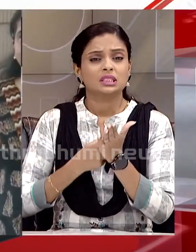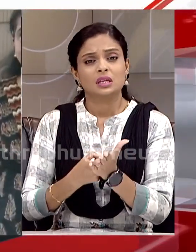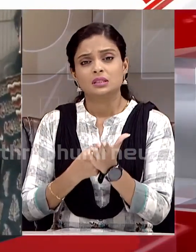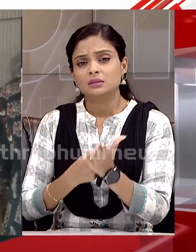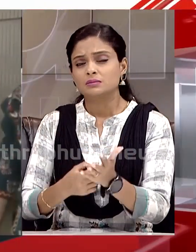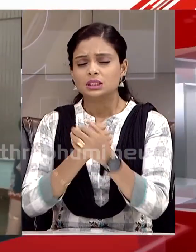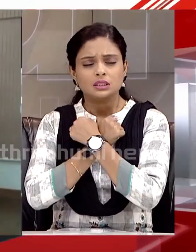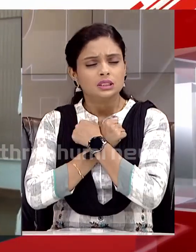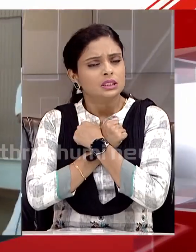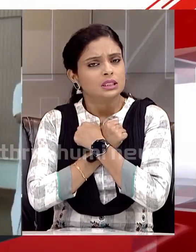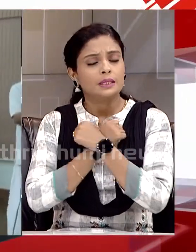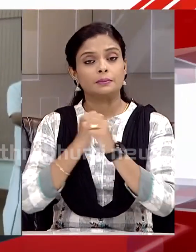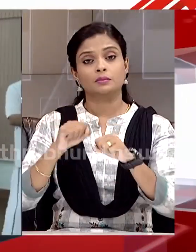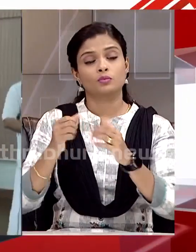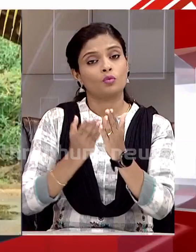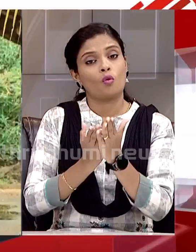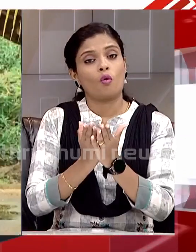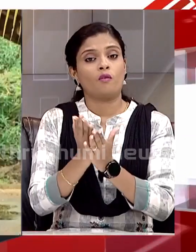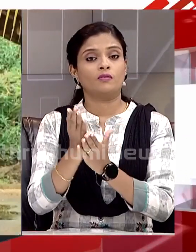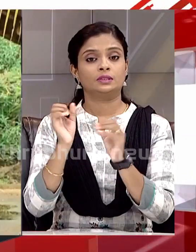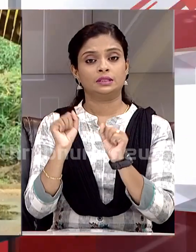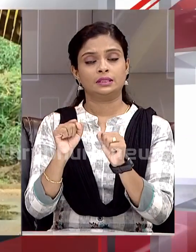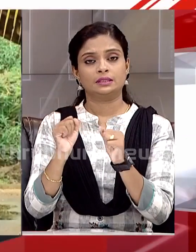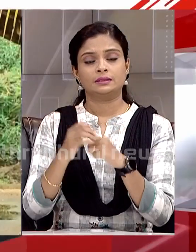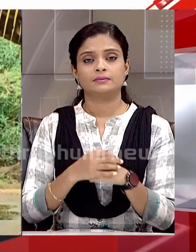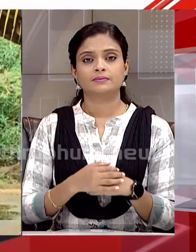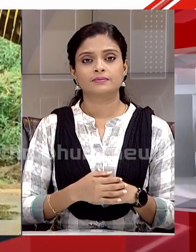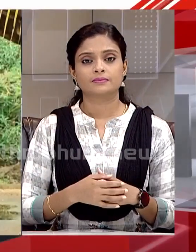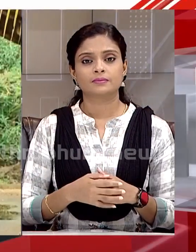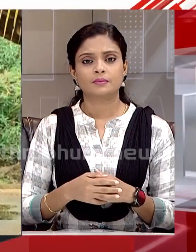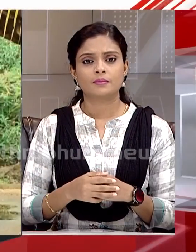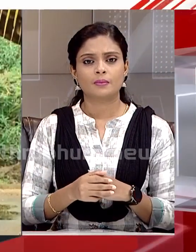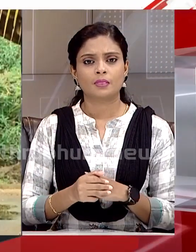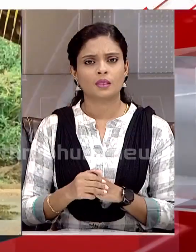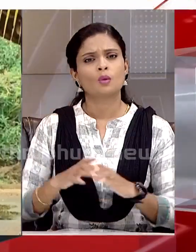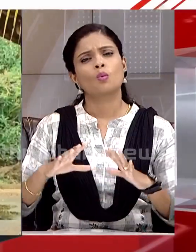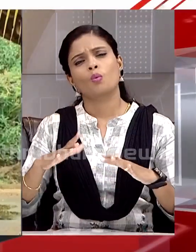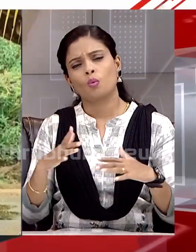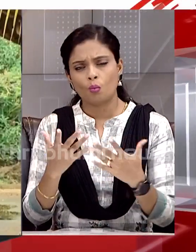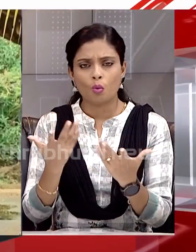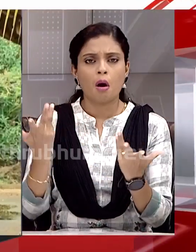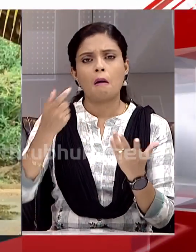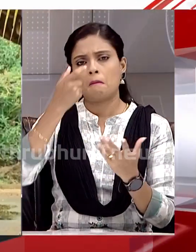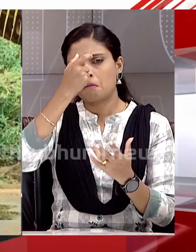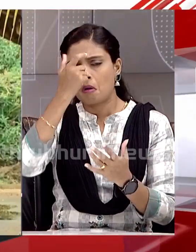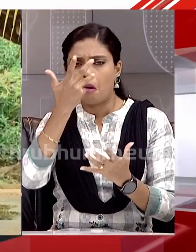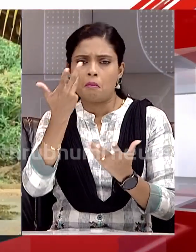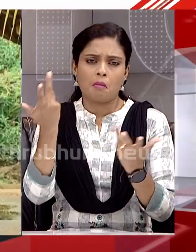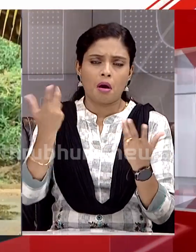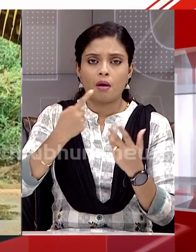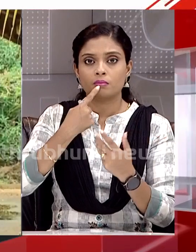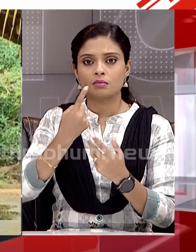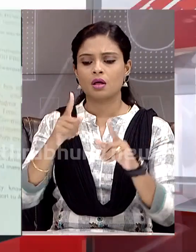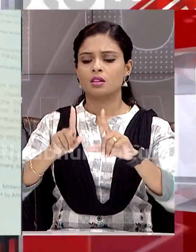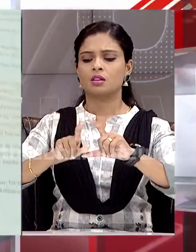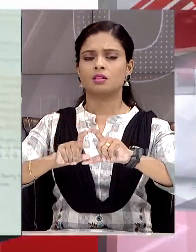അല്ലാതെ കാണാനോ മനസ്സിലാക്കാനോ സാധിച്ചിട്ടില്ല. എന്ത് കാര്യങ്ങൾക്കും വ്യക്തതയോടെ സംസാരിക്കാൻ